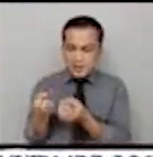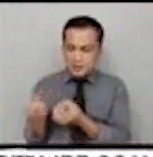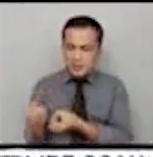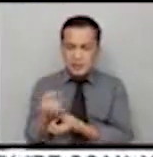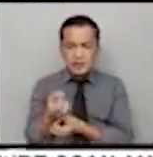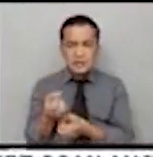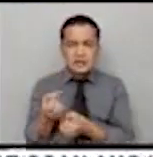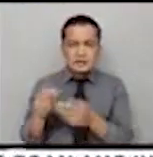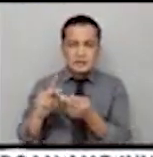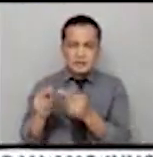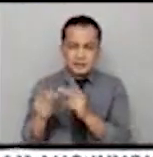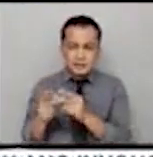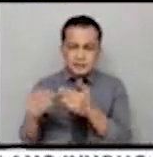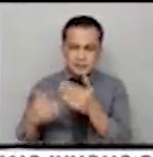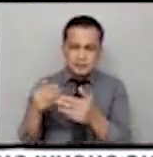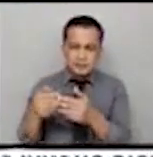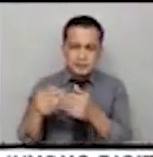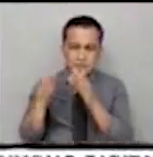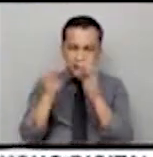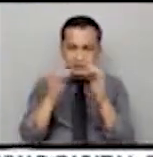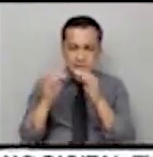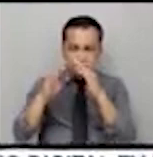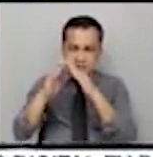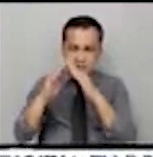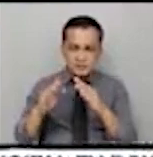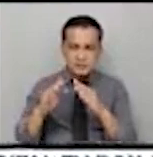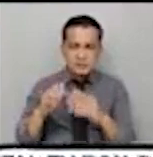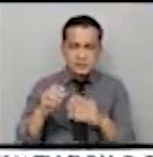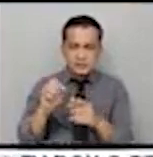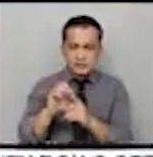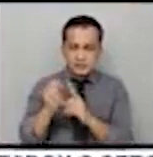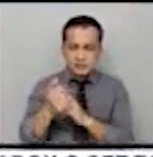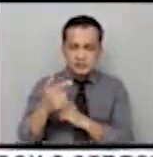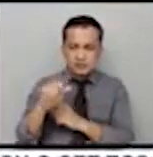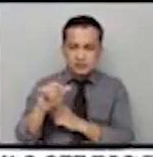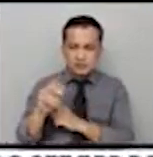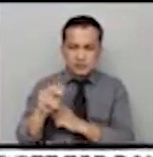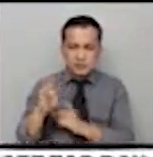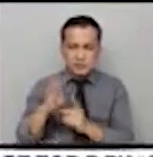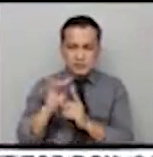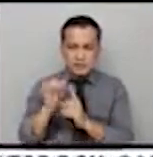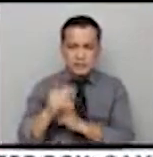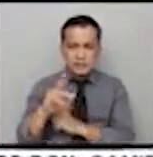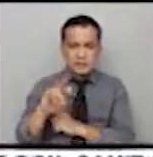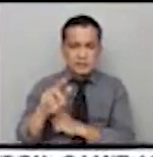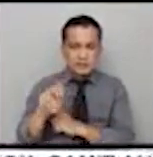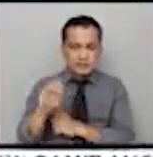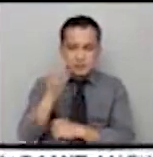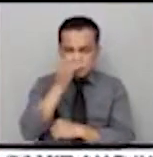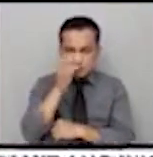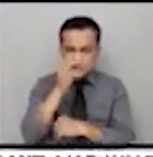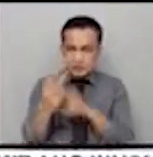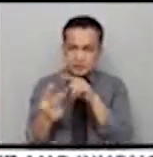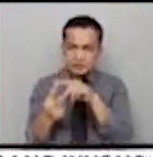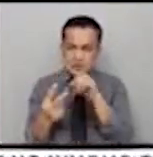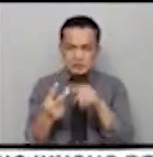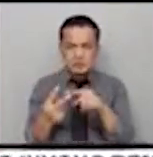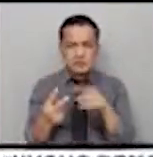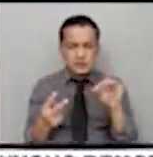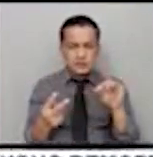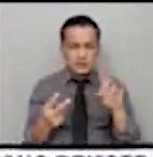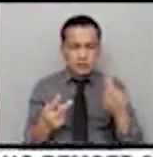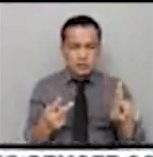ng drug den sa CQ Upper Cugon, Barangay Labangon, Cebu City. Nakumpiska sa dalawa ang mahigit 81,000 pesos sa